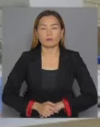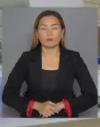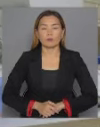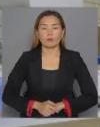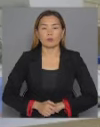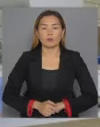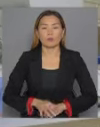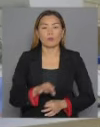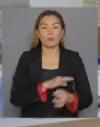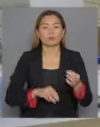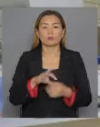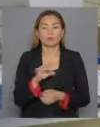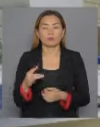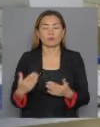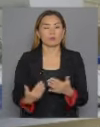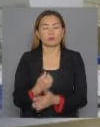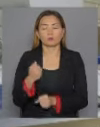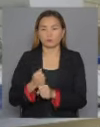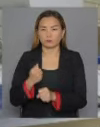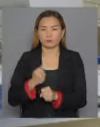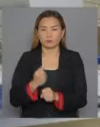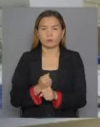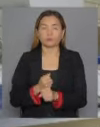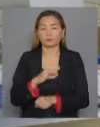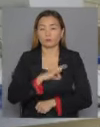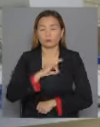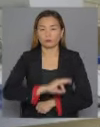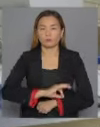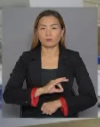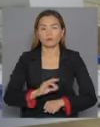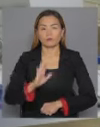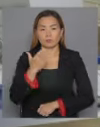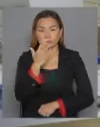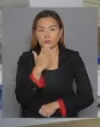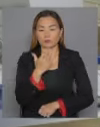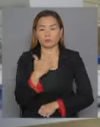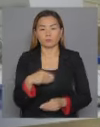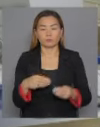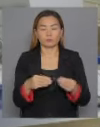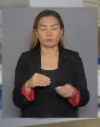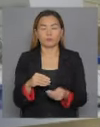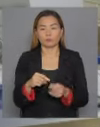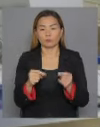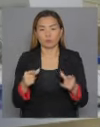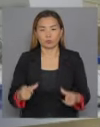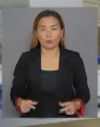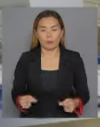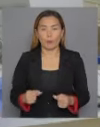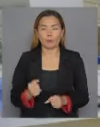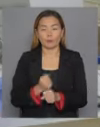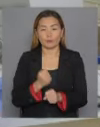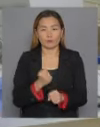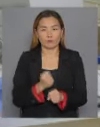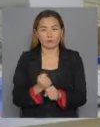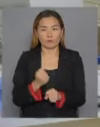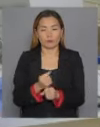қайта өңдеу проектісі деп аталады. Бұл осындай айнөктерді осындай осы құралмен арқылы уатып,